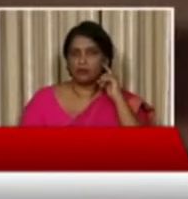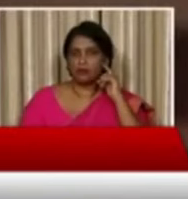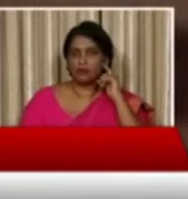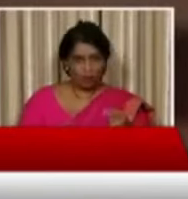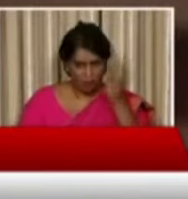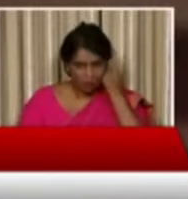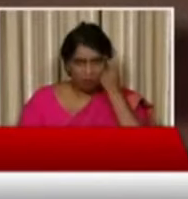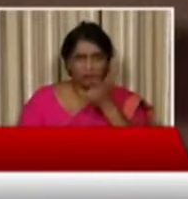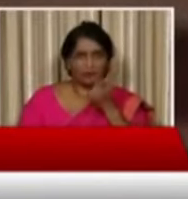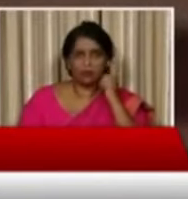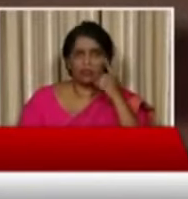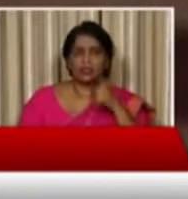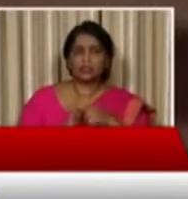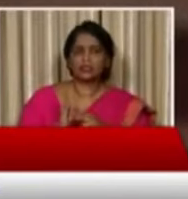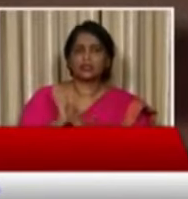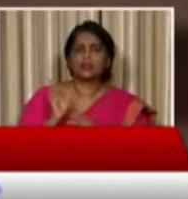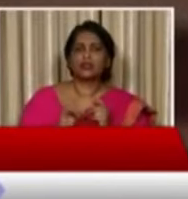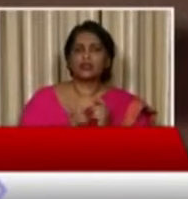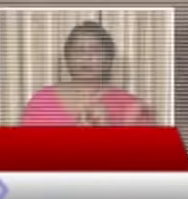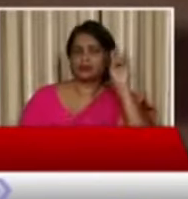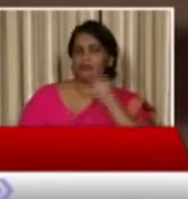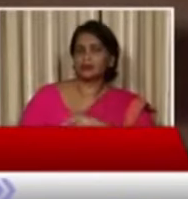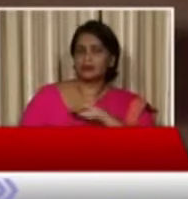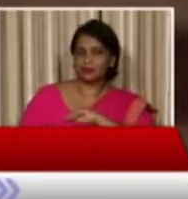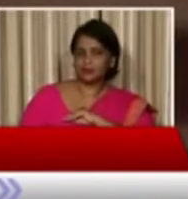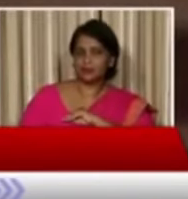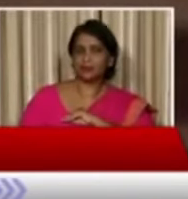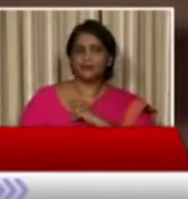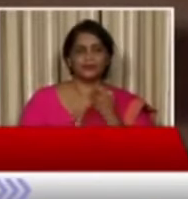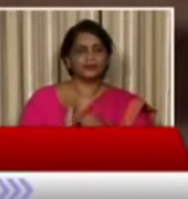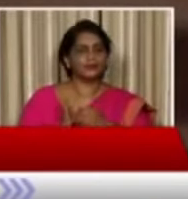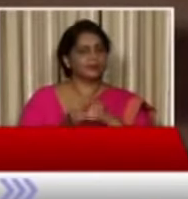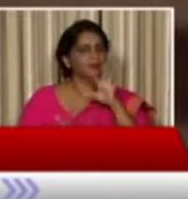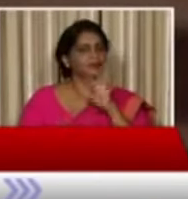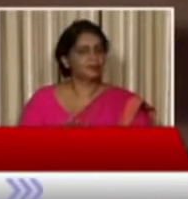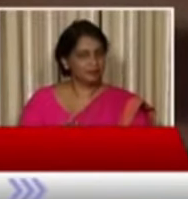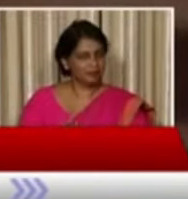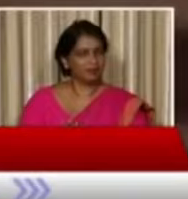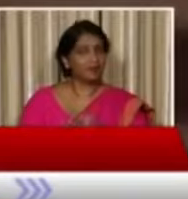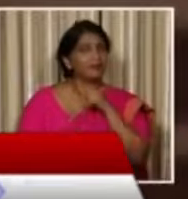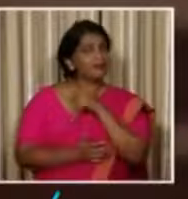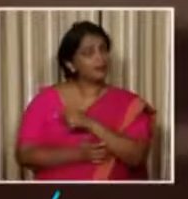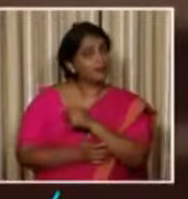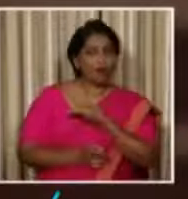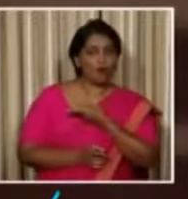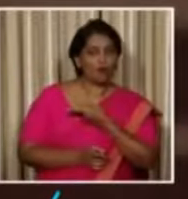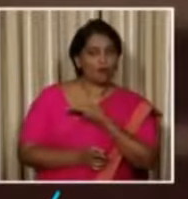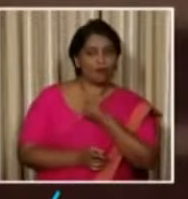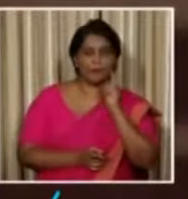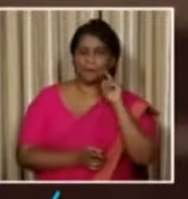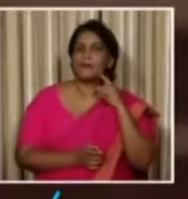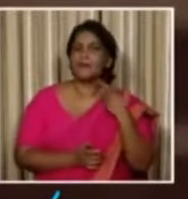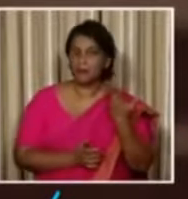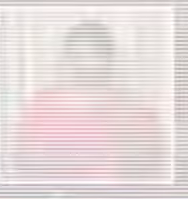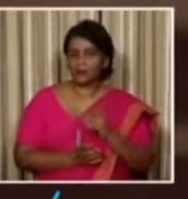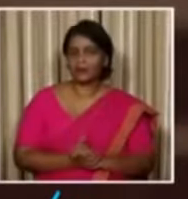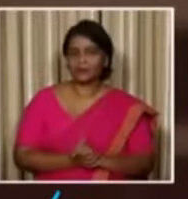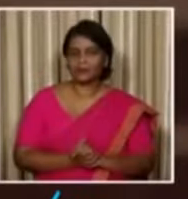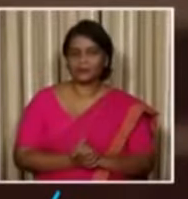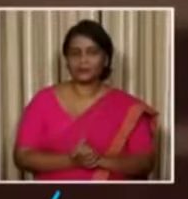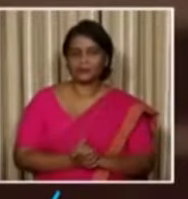මතයද කියලා. මොකද ජනතා විමුක්ති පෙරමුණ ගණිකා වෘත්තිය නීතිගත කරන්න හදන නිසා ඒගොල්ලන්ගේ කොහොමද දන්නේ ඒකට එකකතාවය